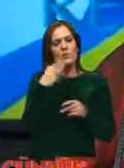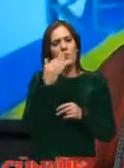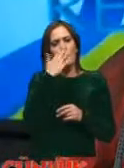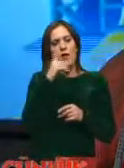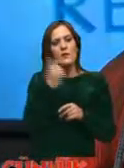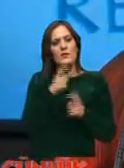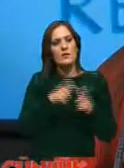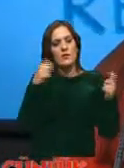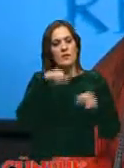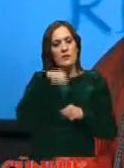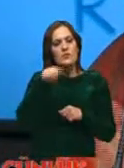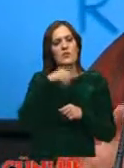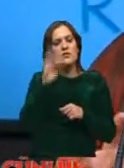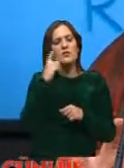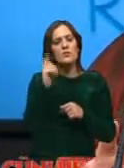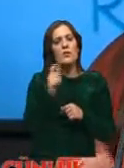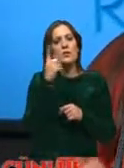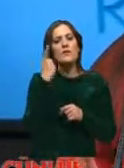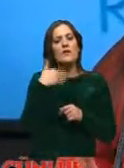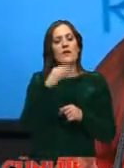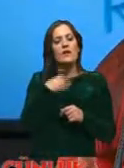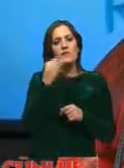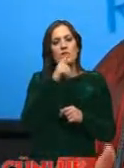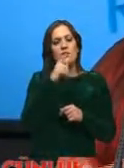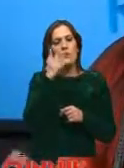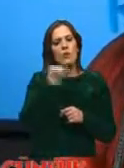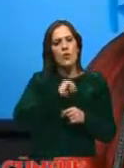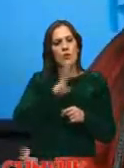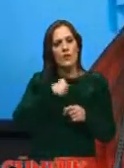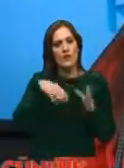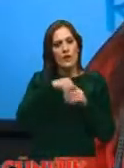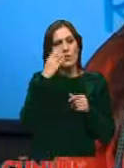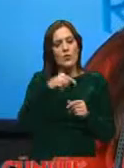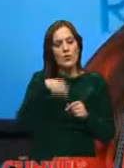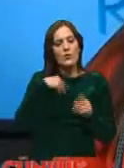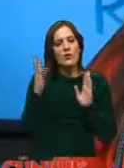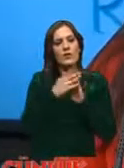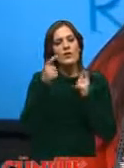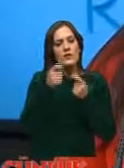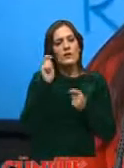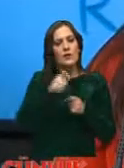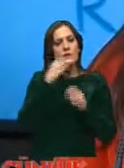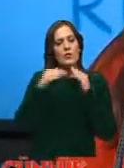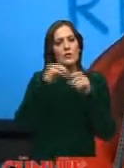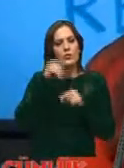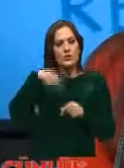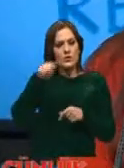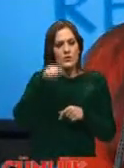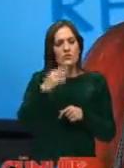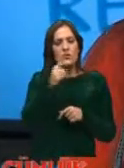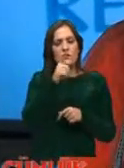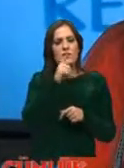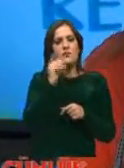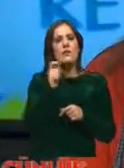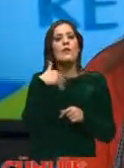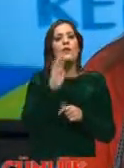gelişiyor. Hiç zor bir şey değil. Hep çok sesle yönelik bir korku var. Genel olarak bu bir yansıtılmış bir şey toplumumuzda. Çok seslilik